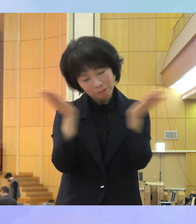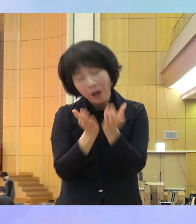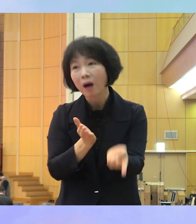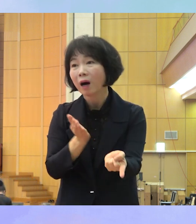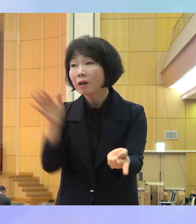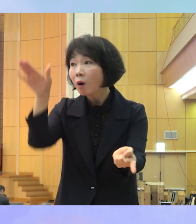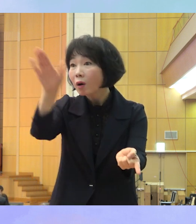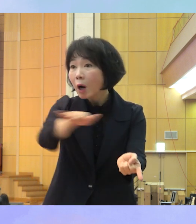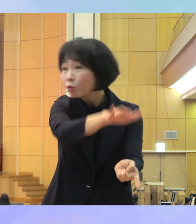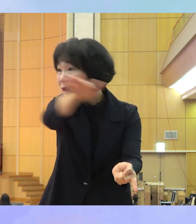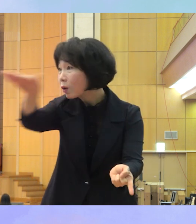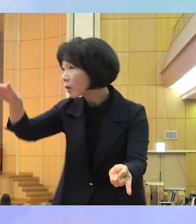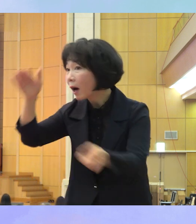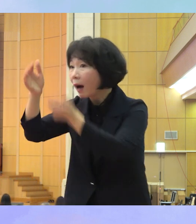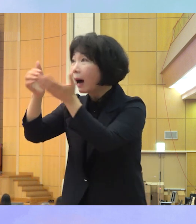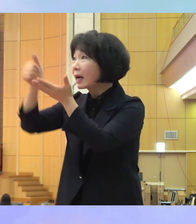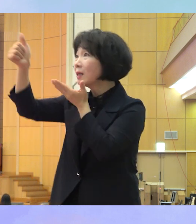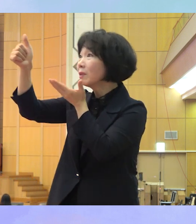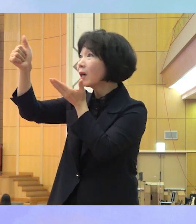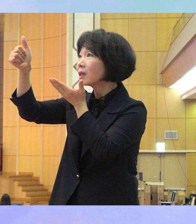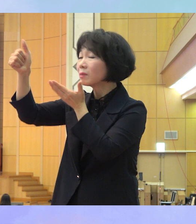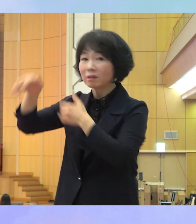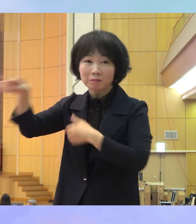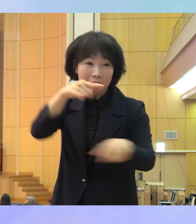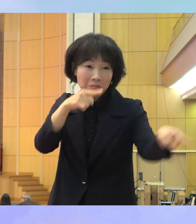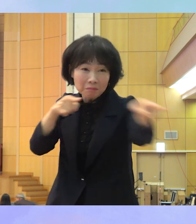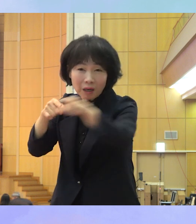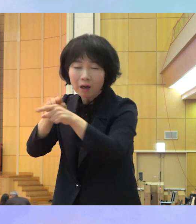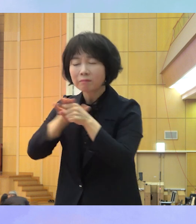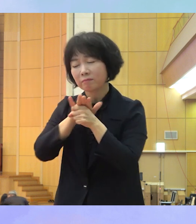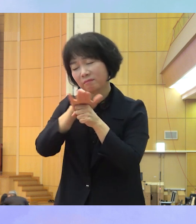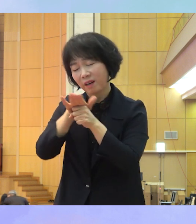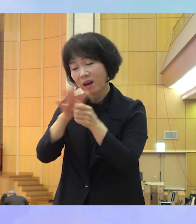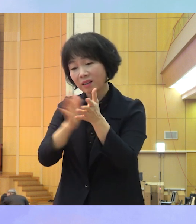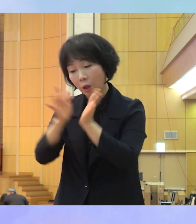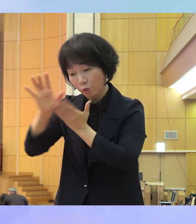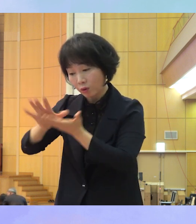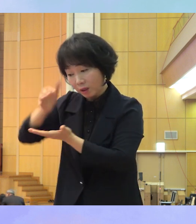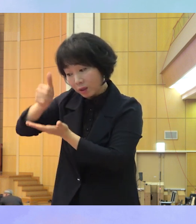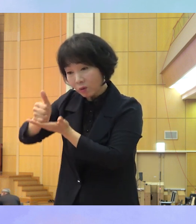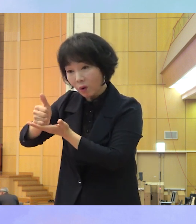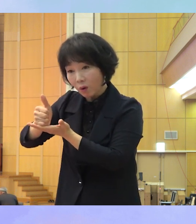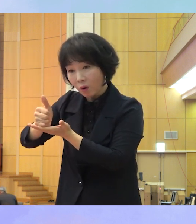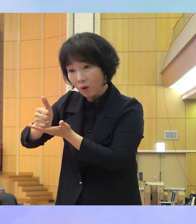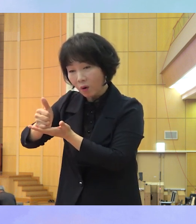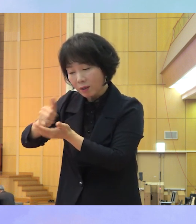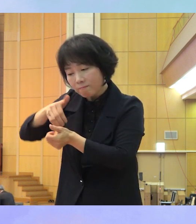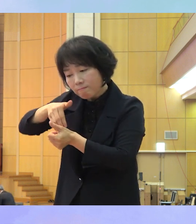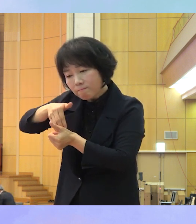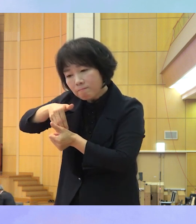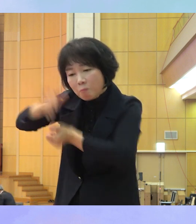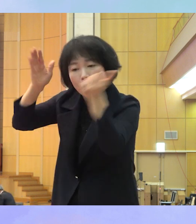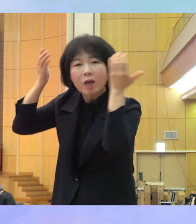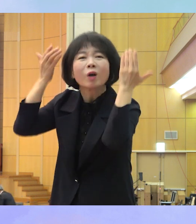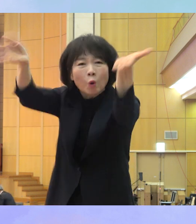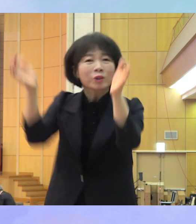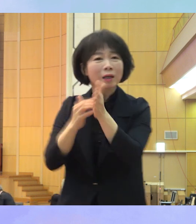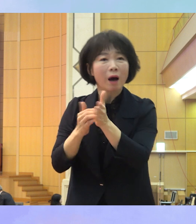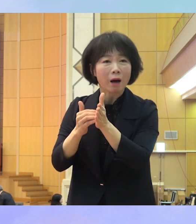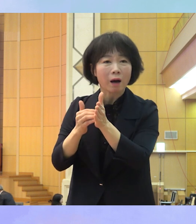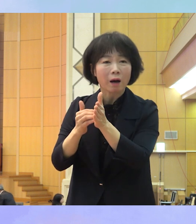우리들에게 하나님은 사랑하시고 독생자 하나밖에 없는 예수님을 이 땅에